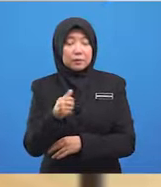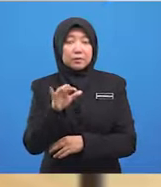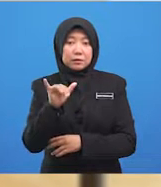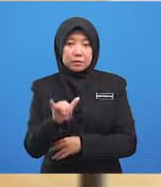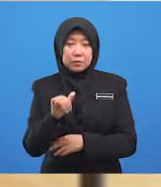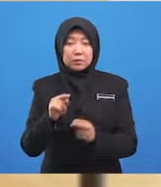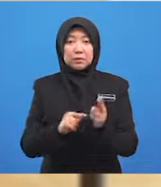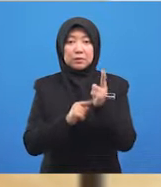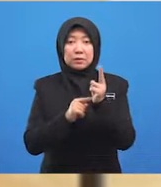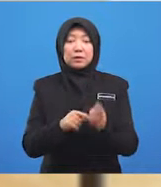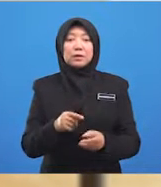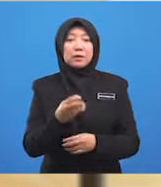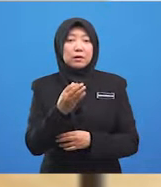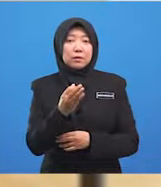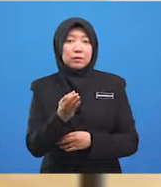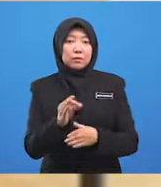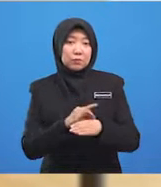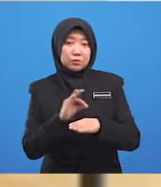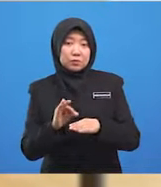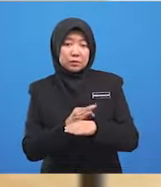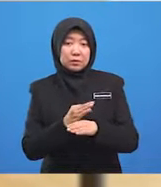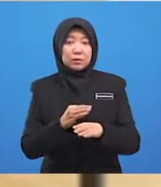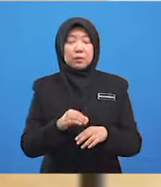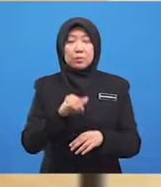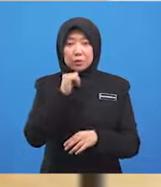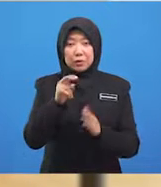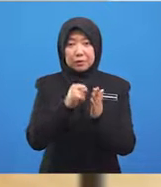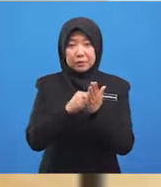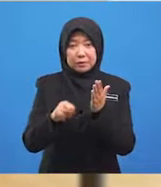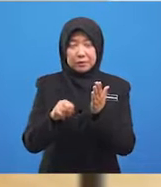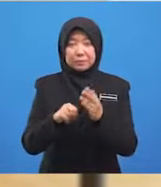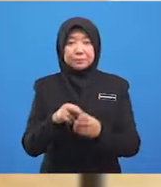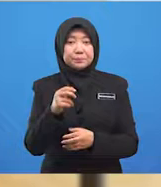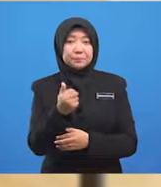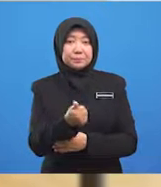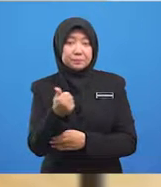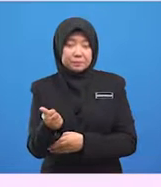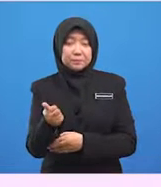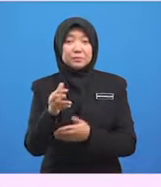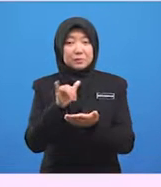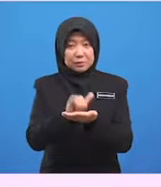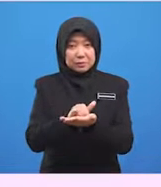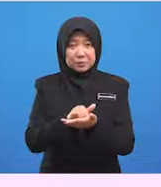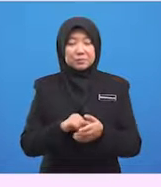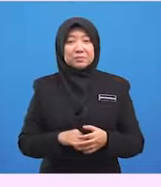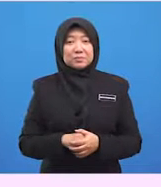mengutamakan fungsi berbanding nilai estetika Baratan tersebut